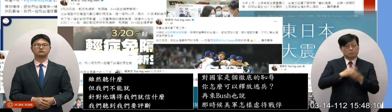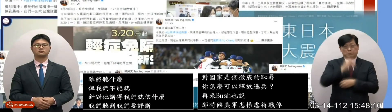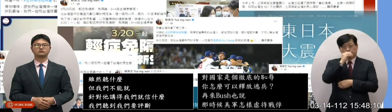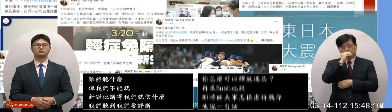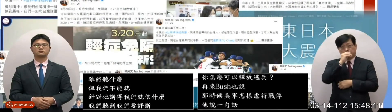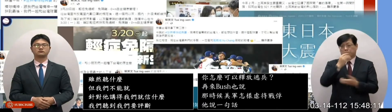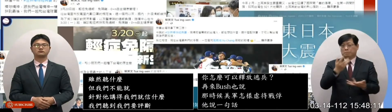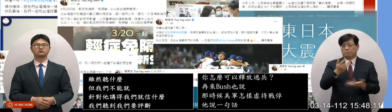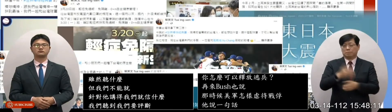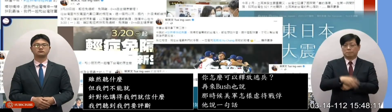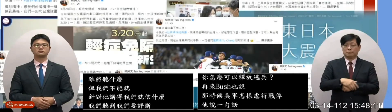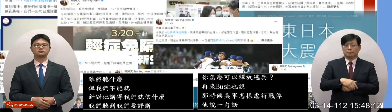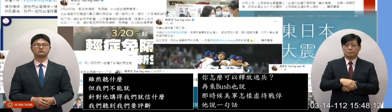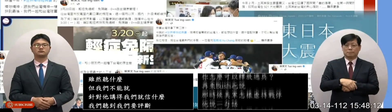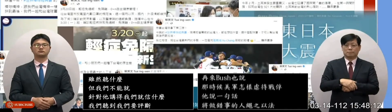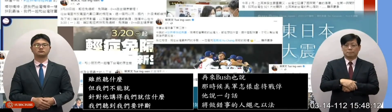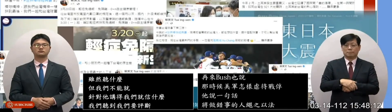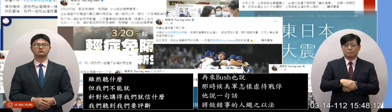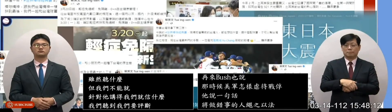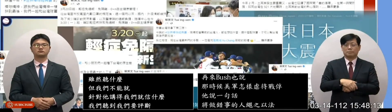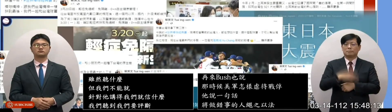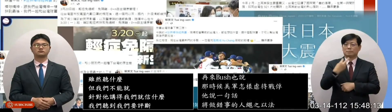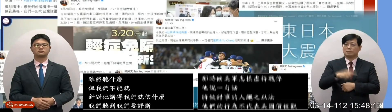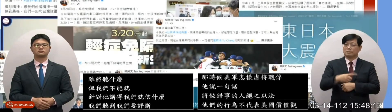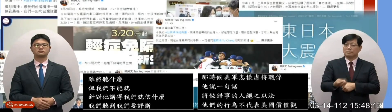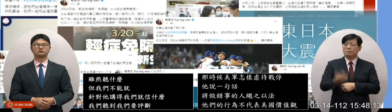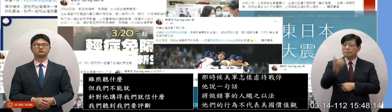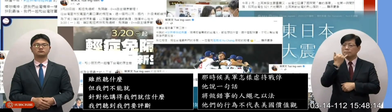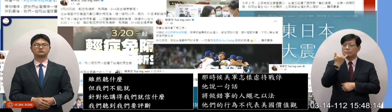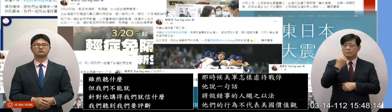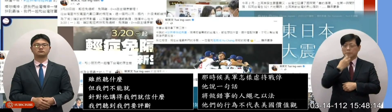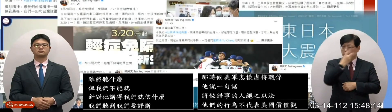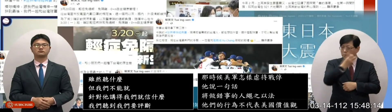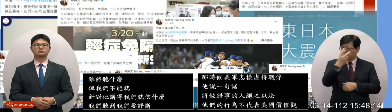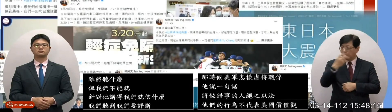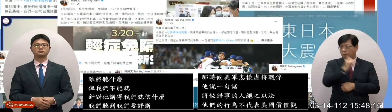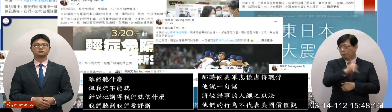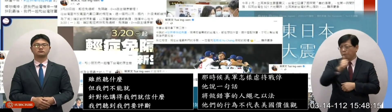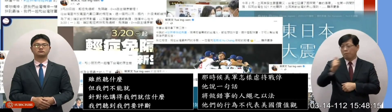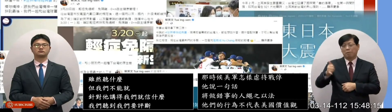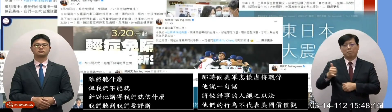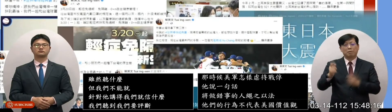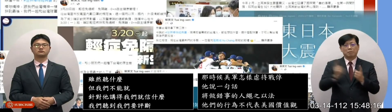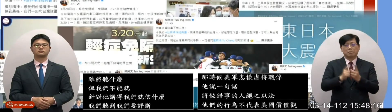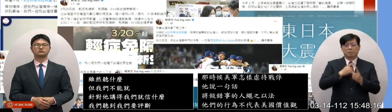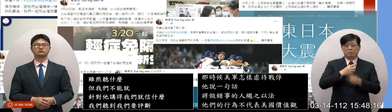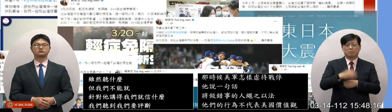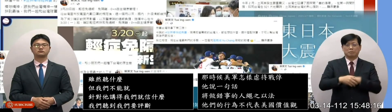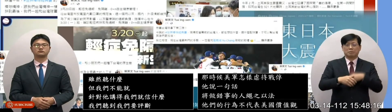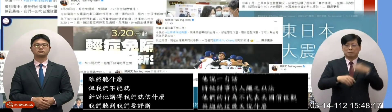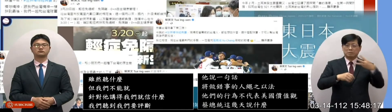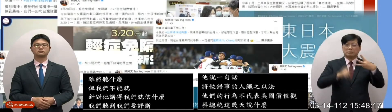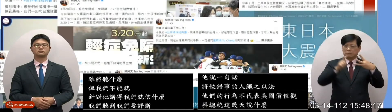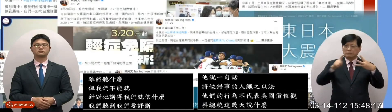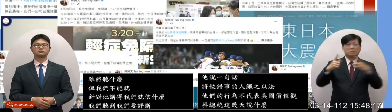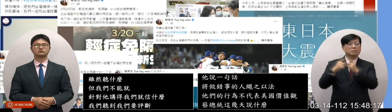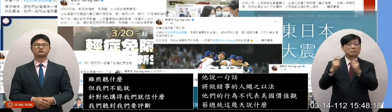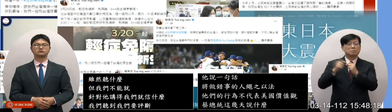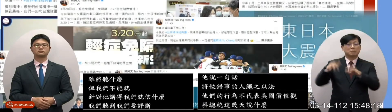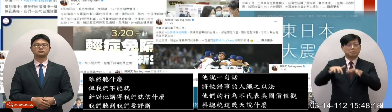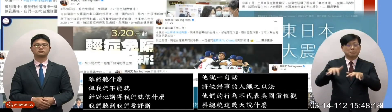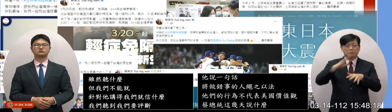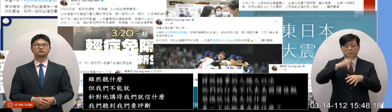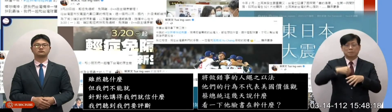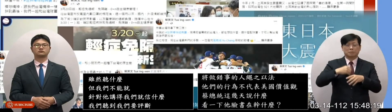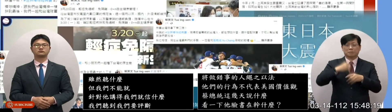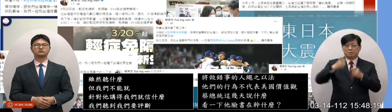吗？然后呢，你可以去参访很多地方，你也对311的事情发表，对日本的311的周年